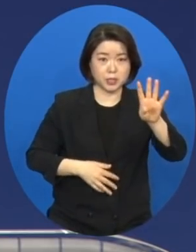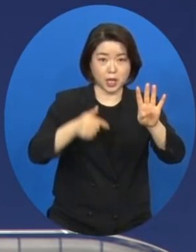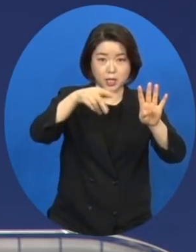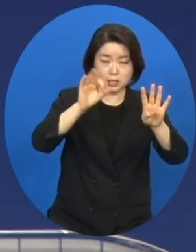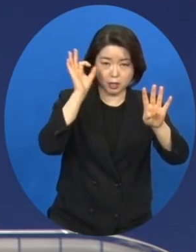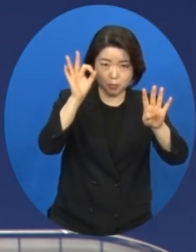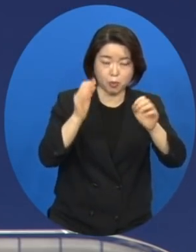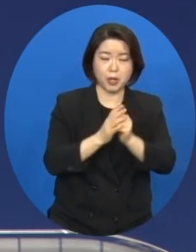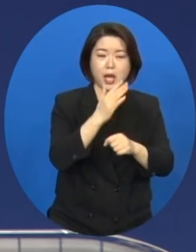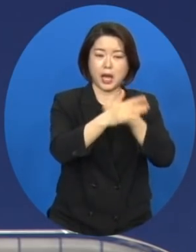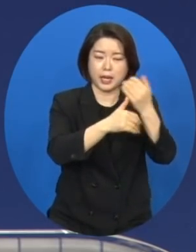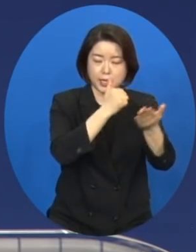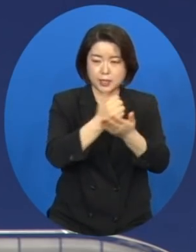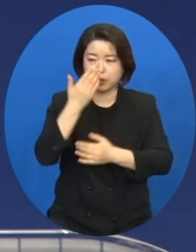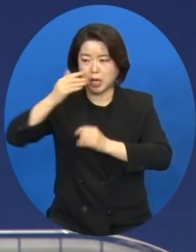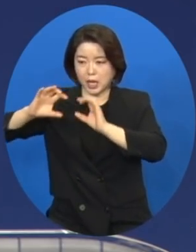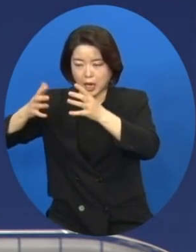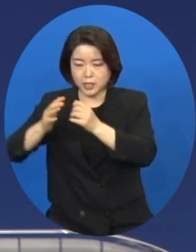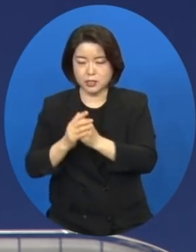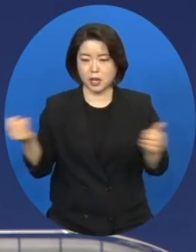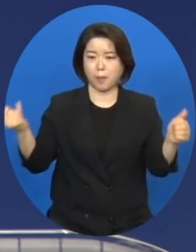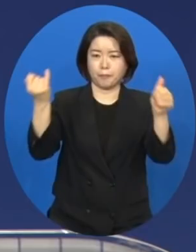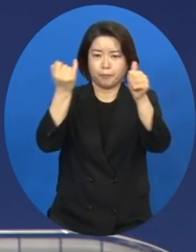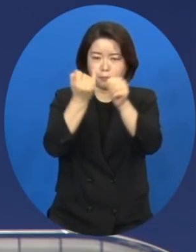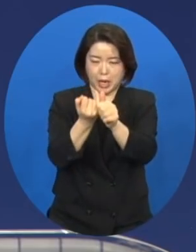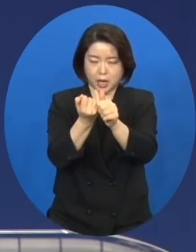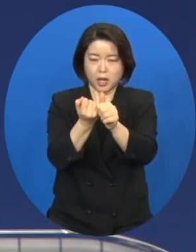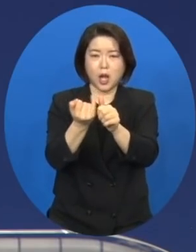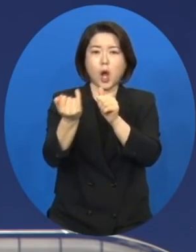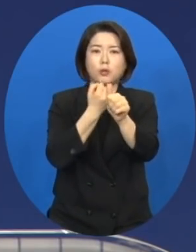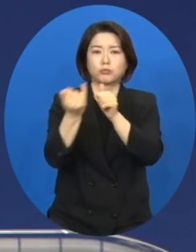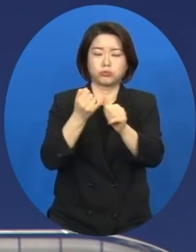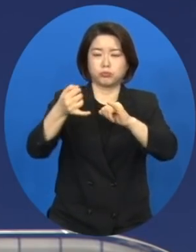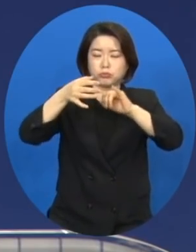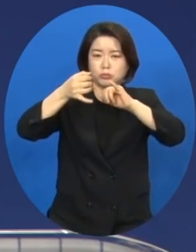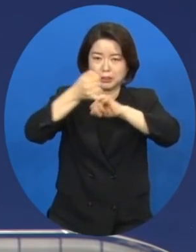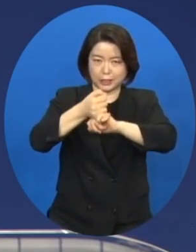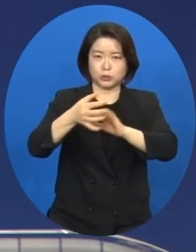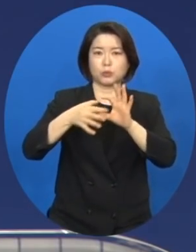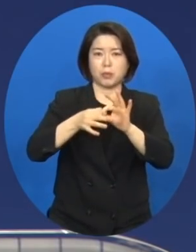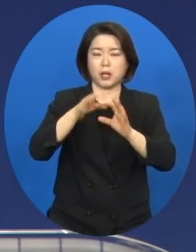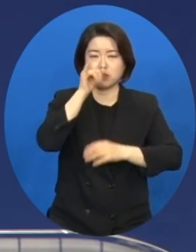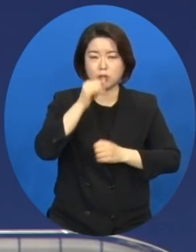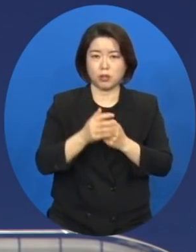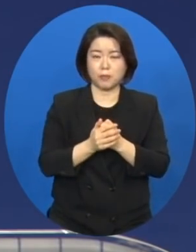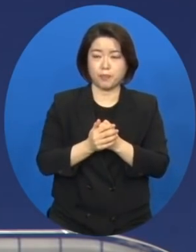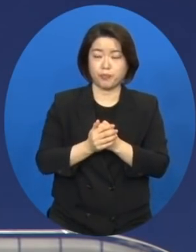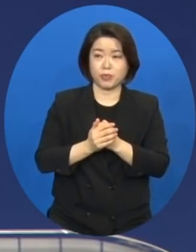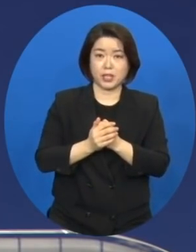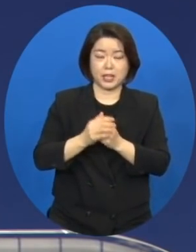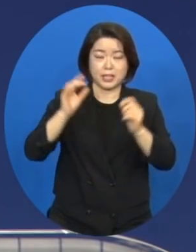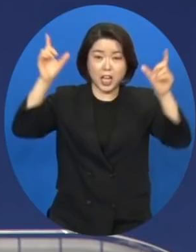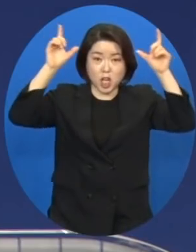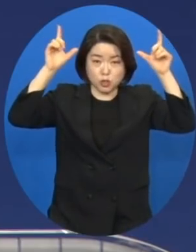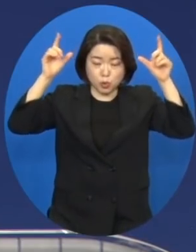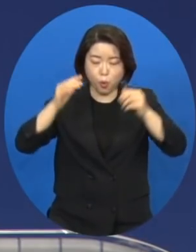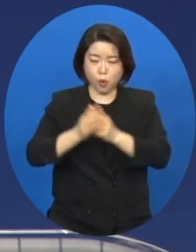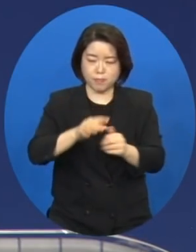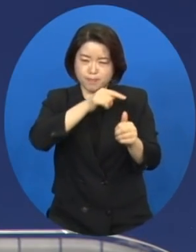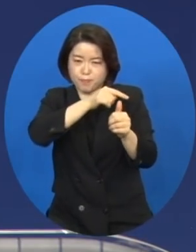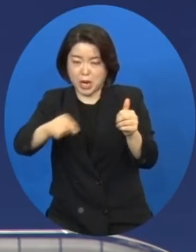이스라엘 사이에 언약, 부부 언약이 맺어져요. 송아지를 잡아다가 피로 맺은